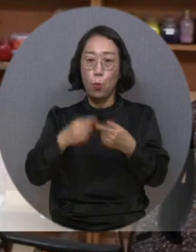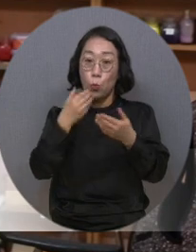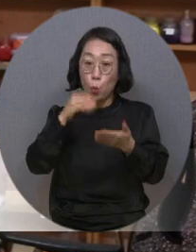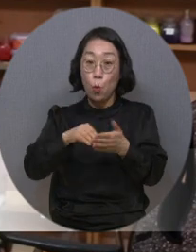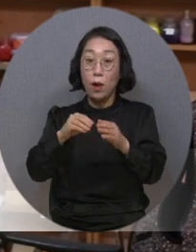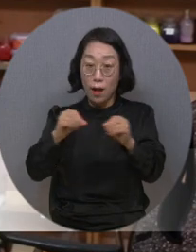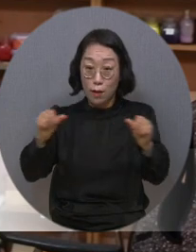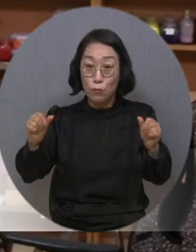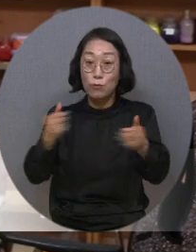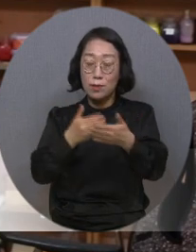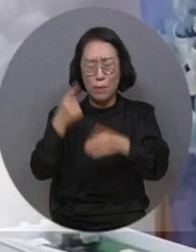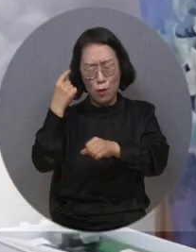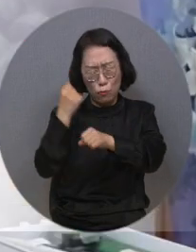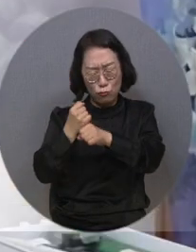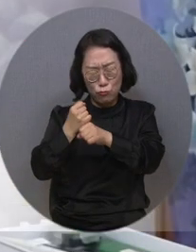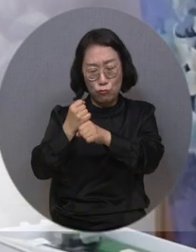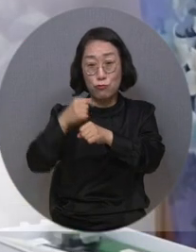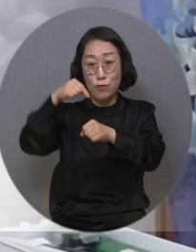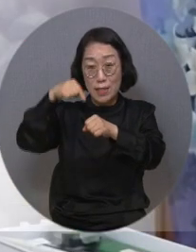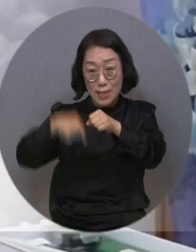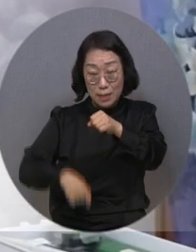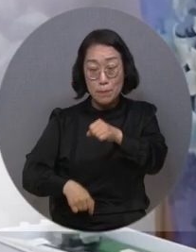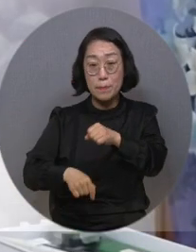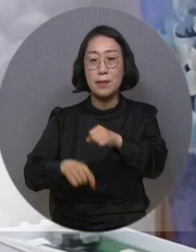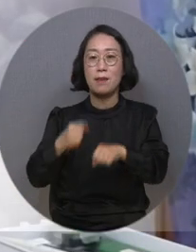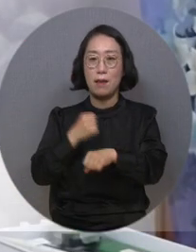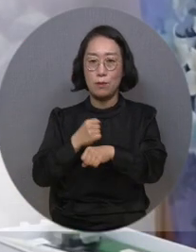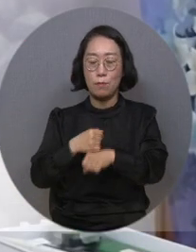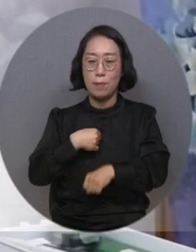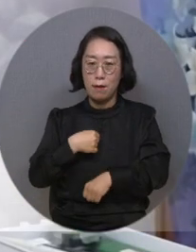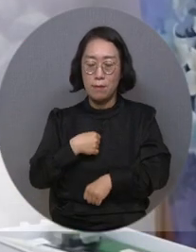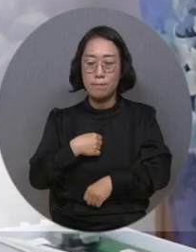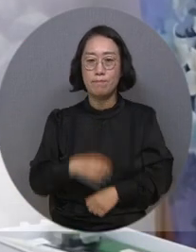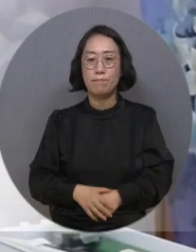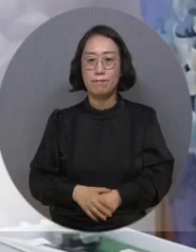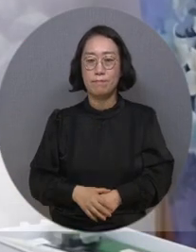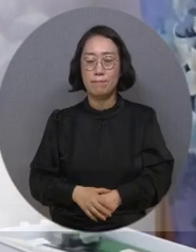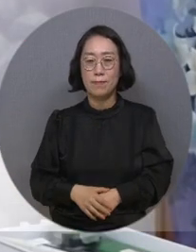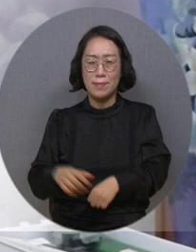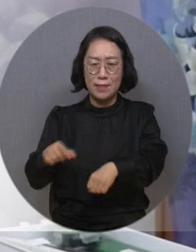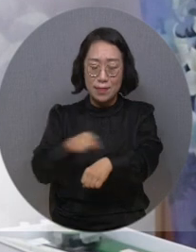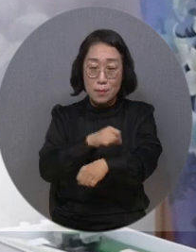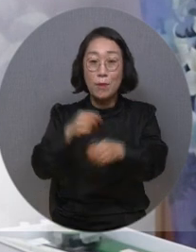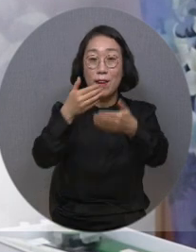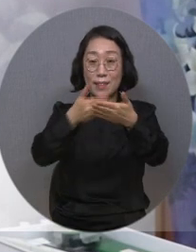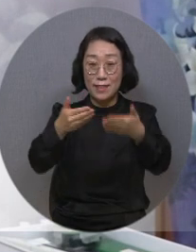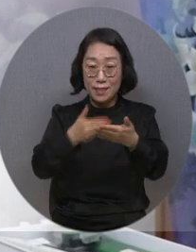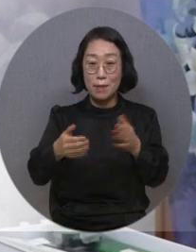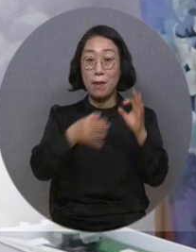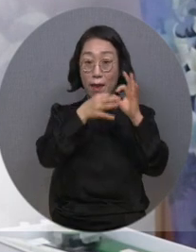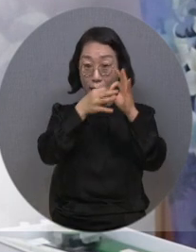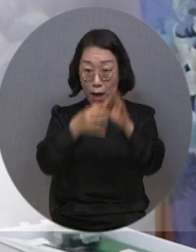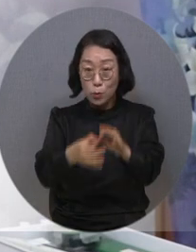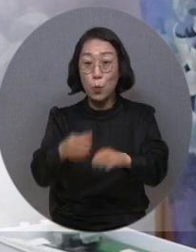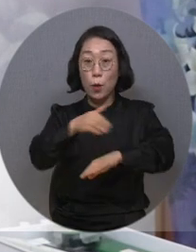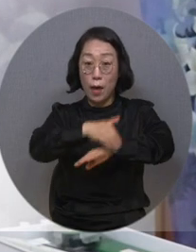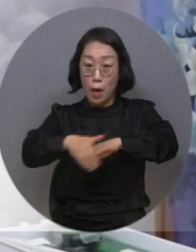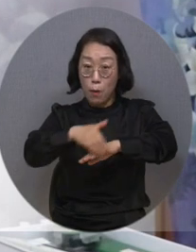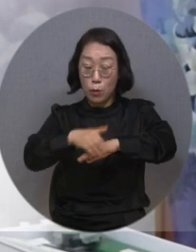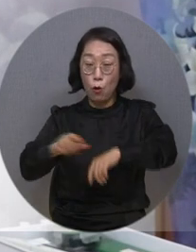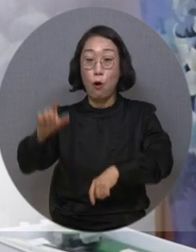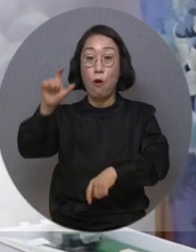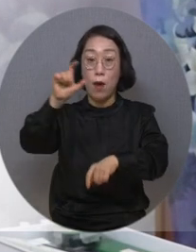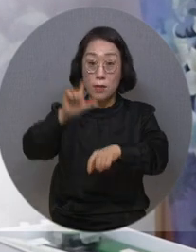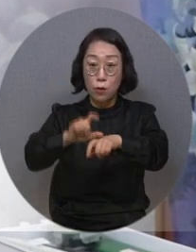있게 연구를 해서 제 나름대로 새로운 개성 있는 작품을 만들어갈 그런 계획이고요.